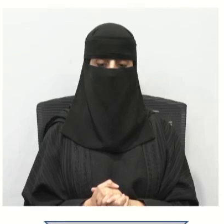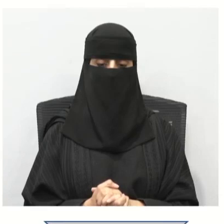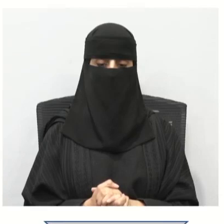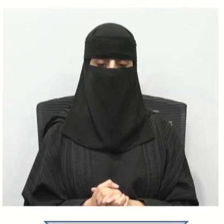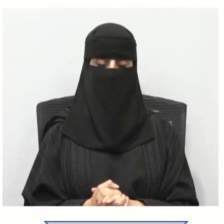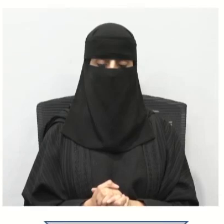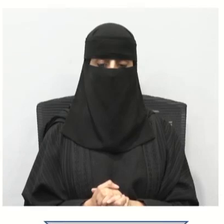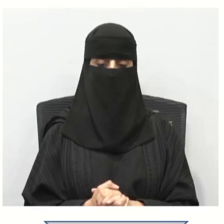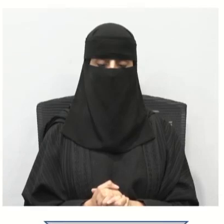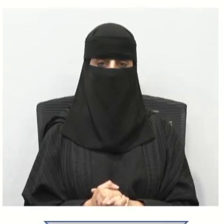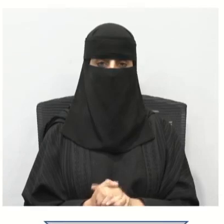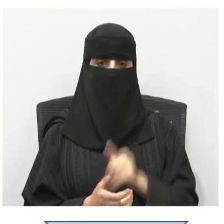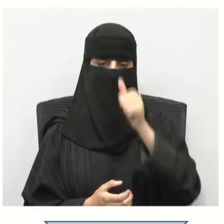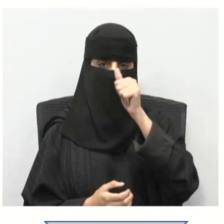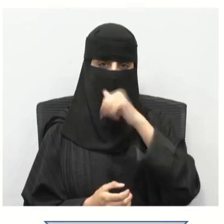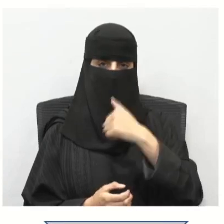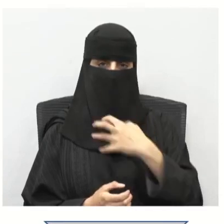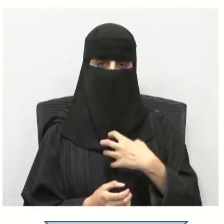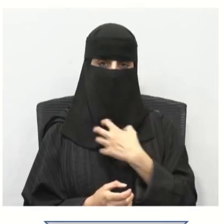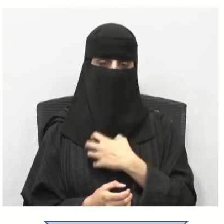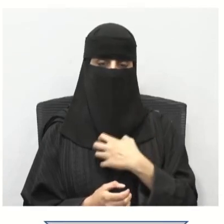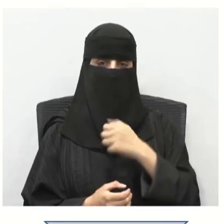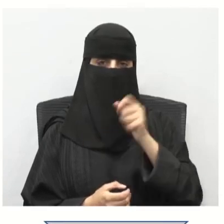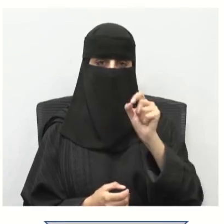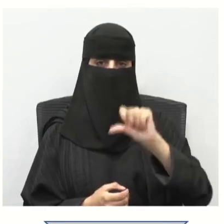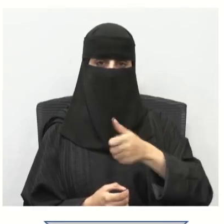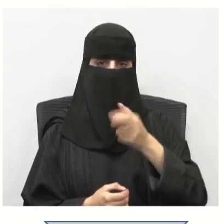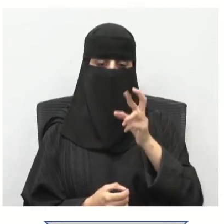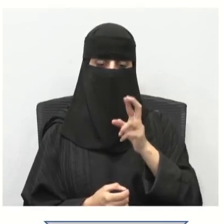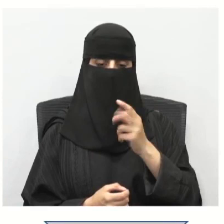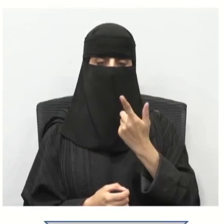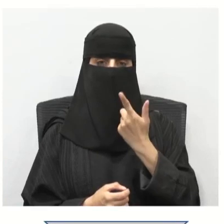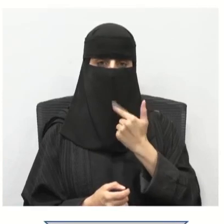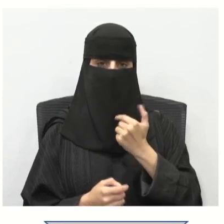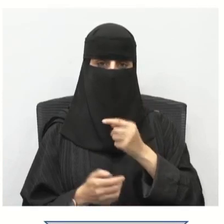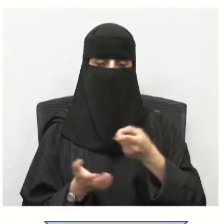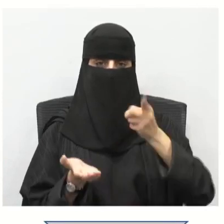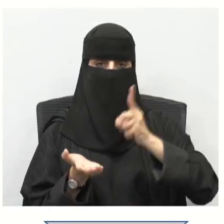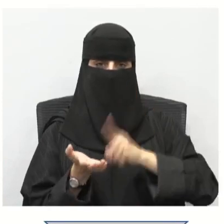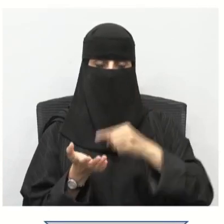اصدقائنا انزعج فواز واراد ان يثبت